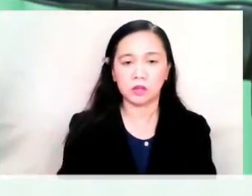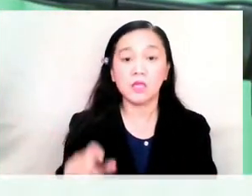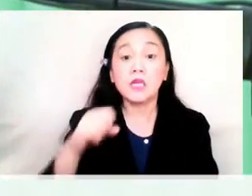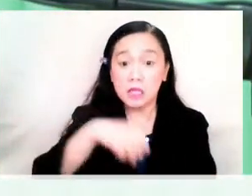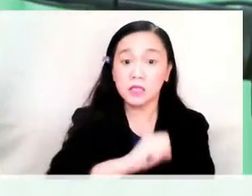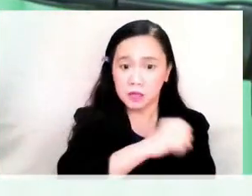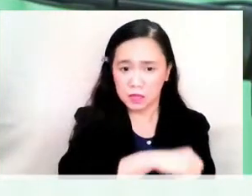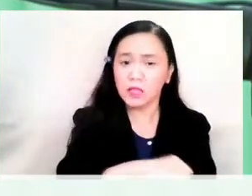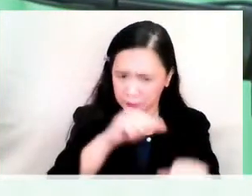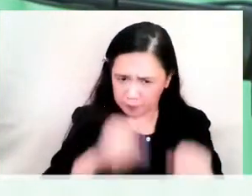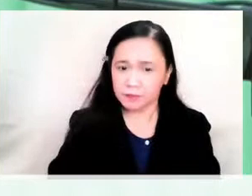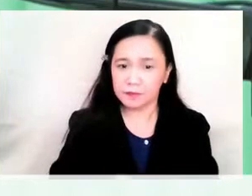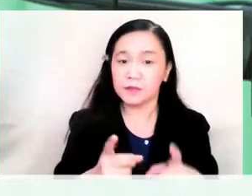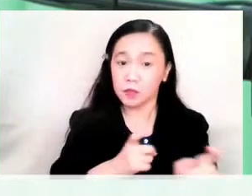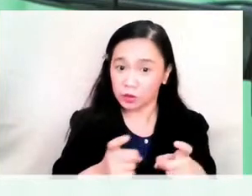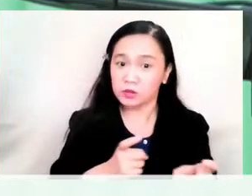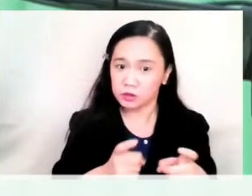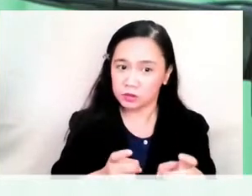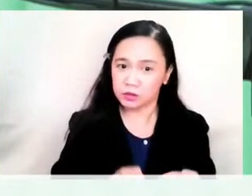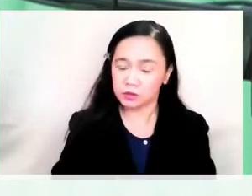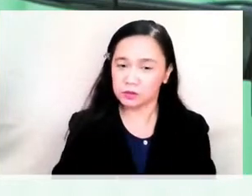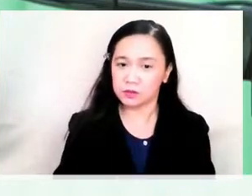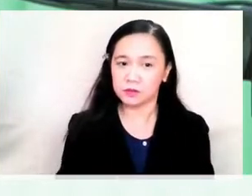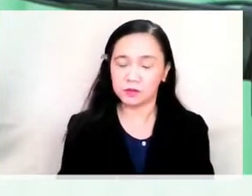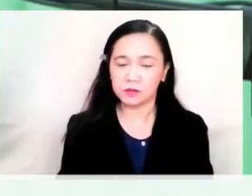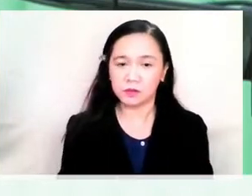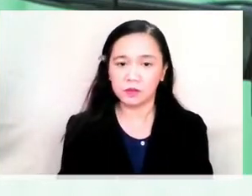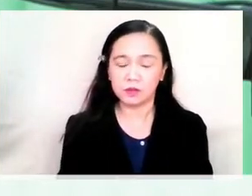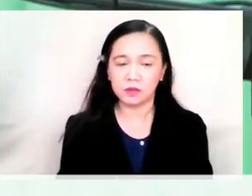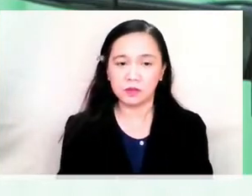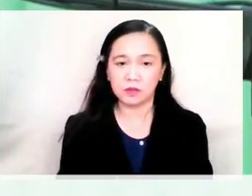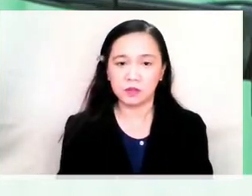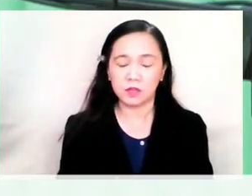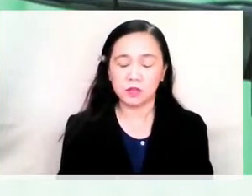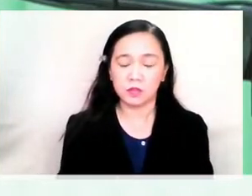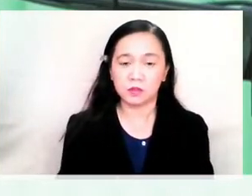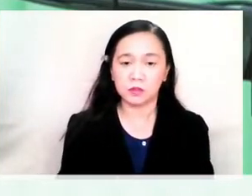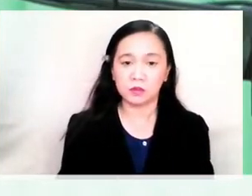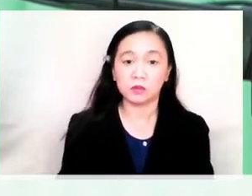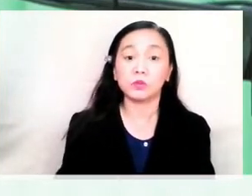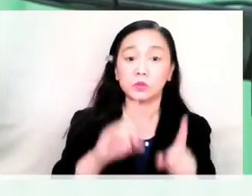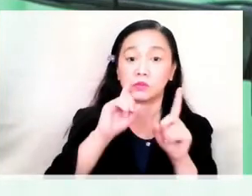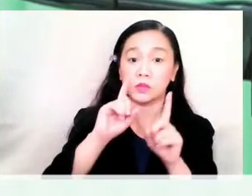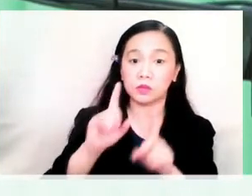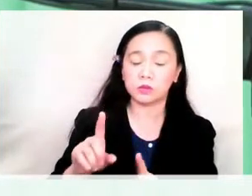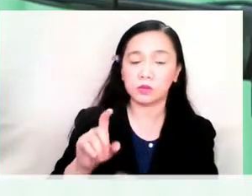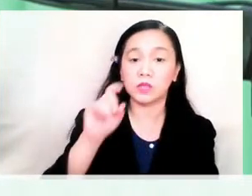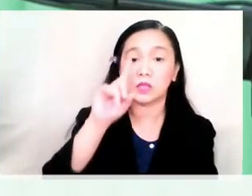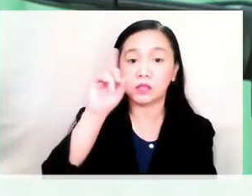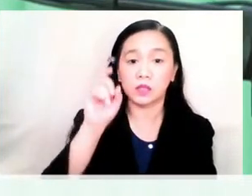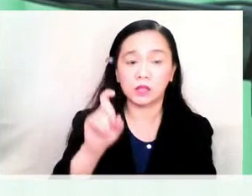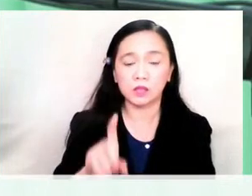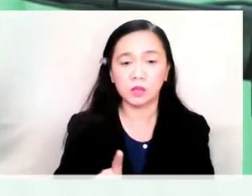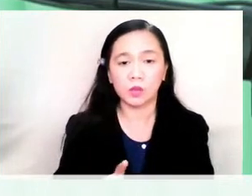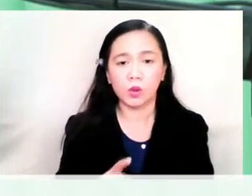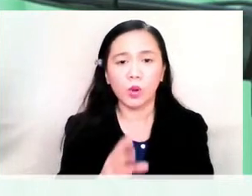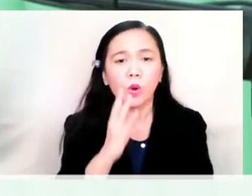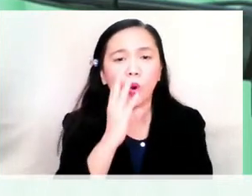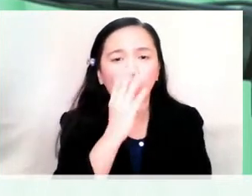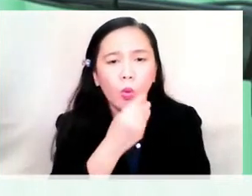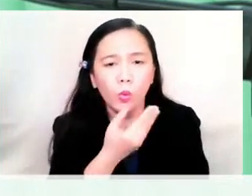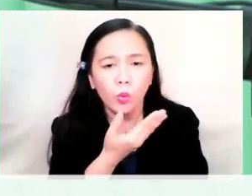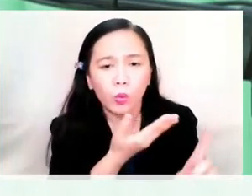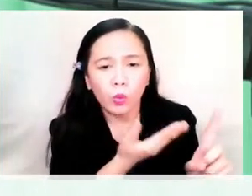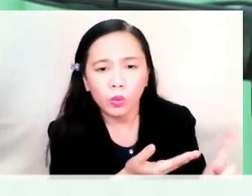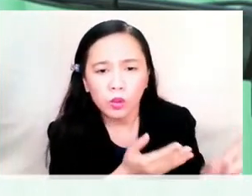niya. Kaya ang sagot sa tanong ng mga alagad ni Jesus, "Who is this